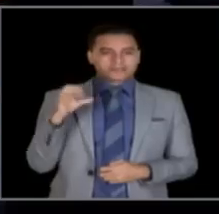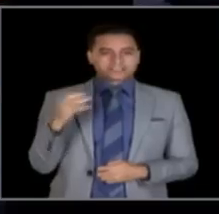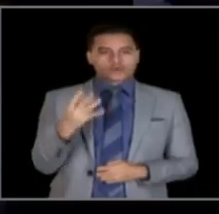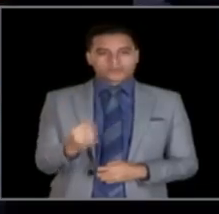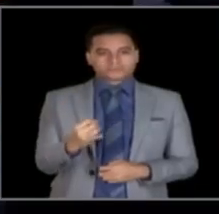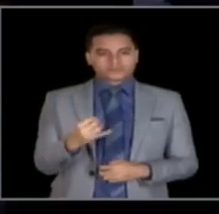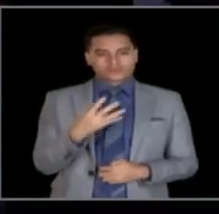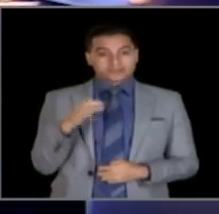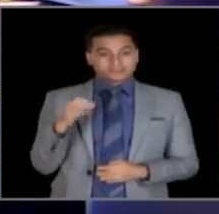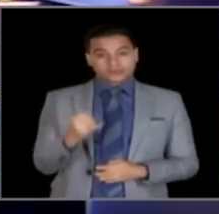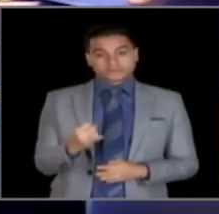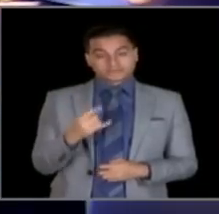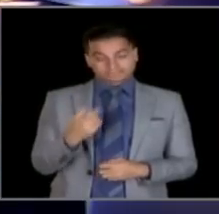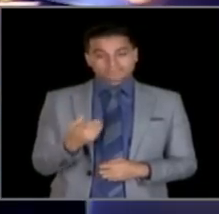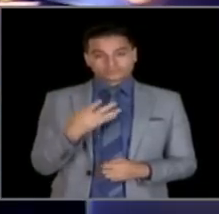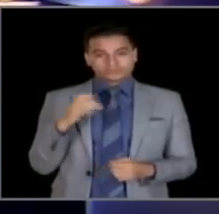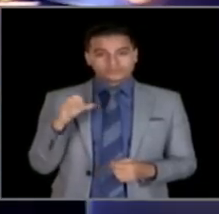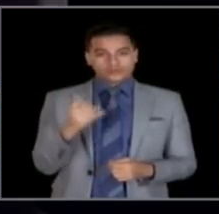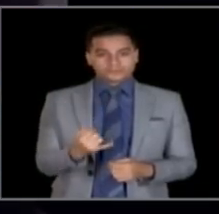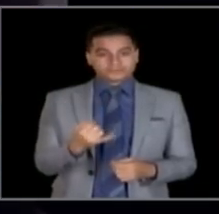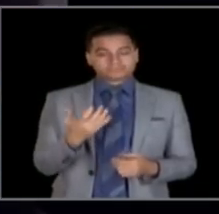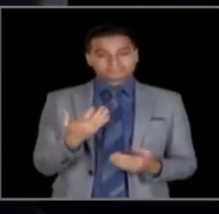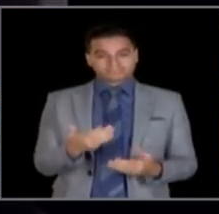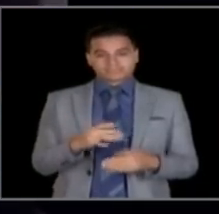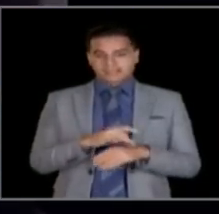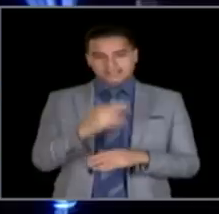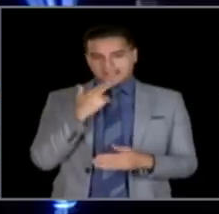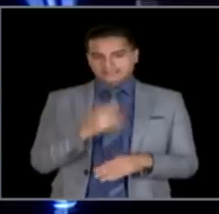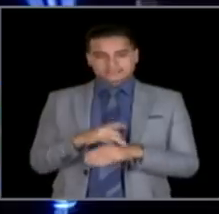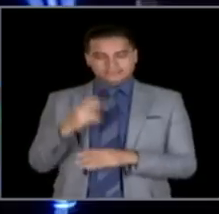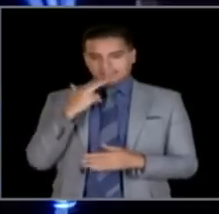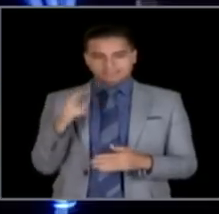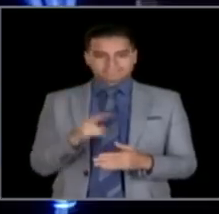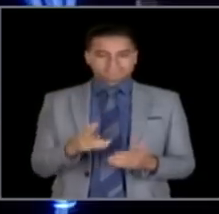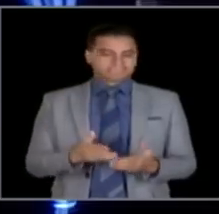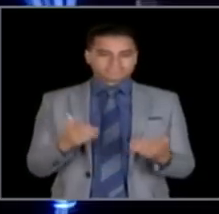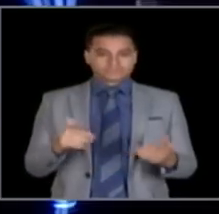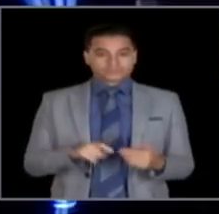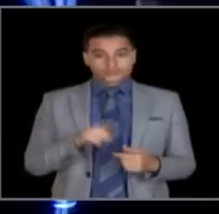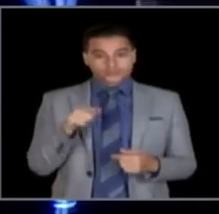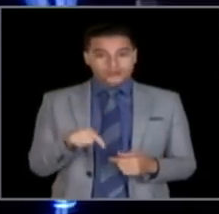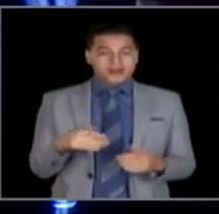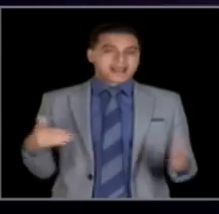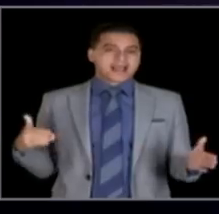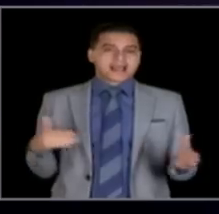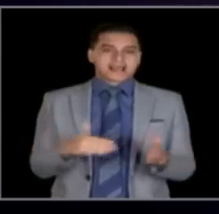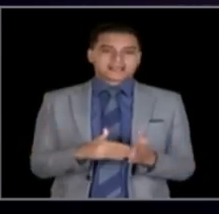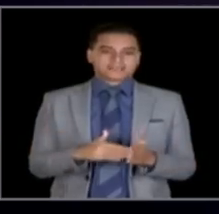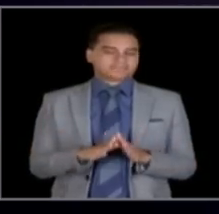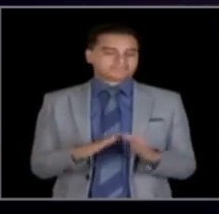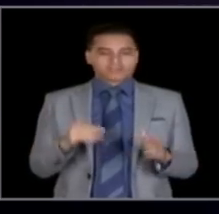459. هارد لك أليجيترز وهارد لك فايترز. السؤال الأخير،